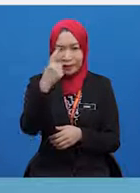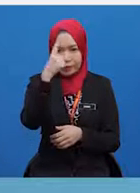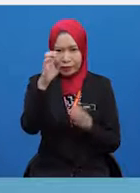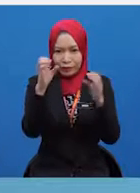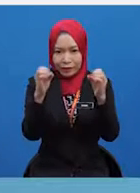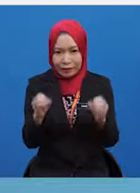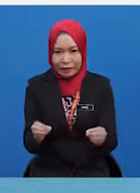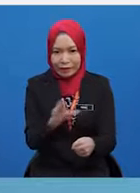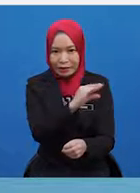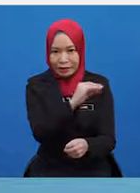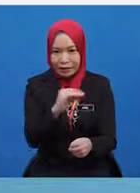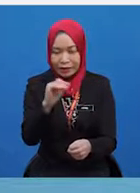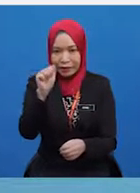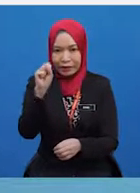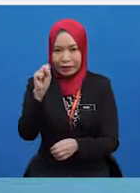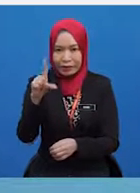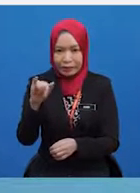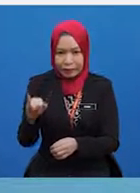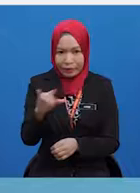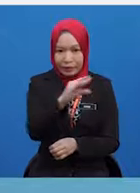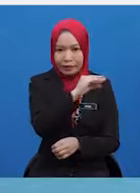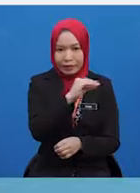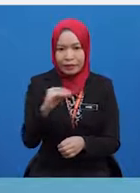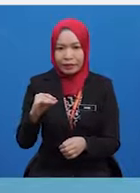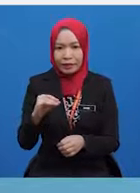keaslian dan keteguhan.